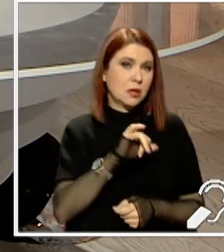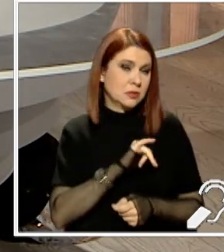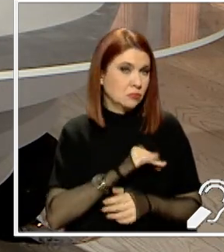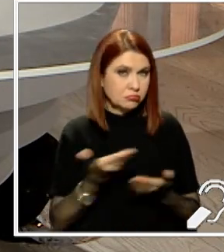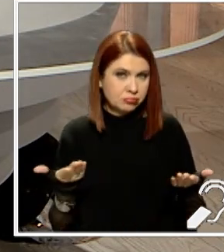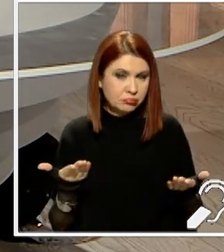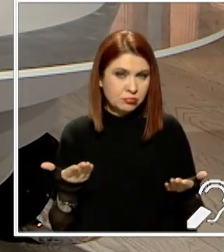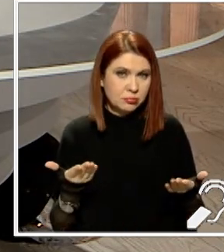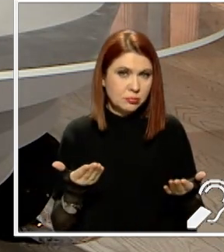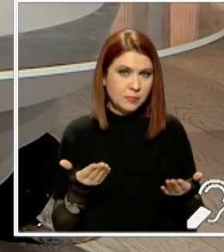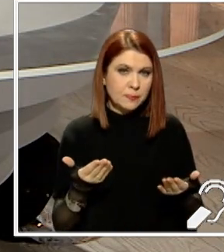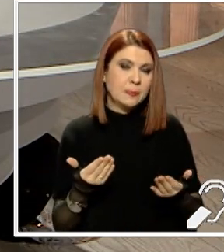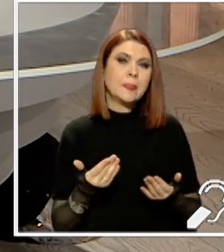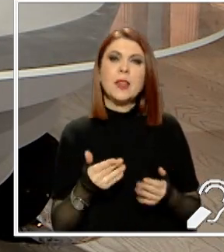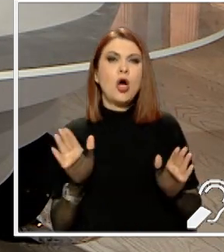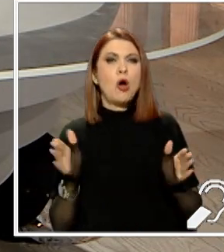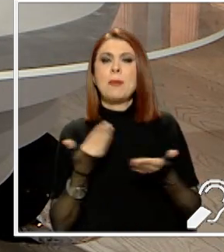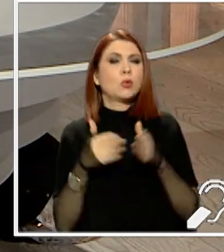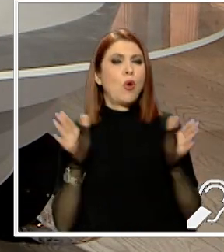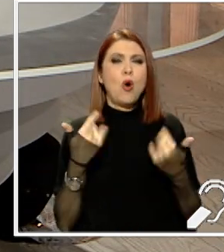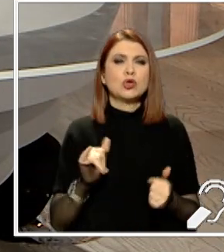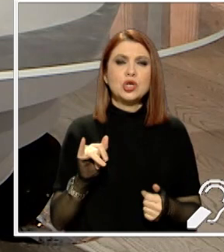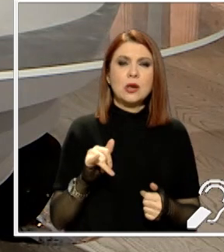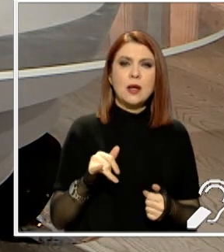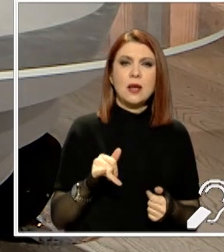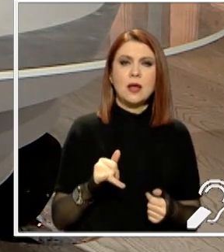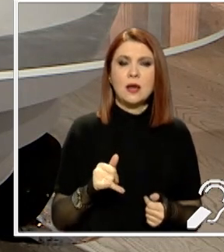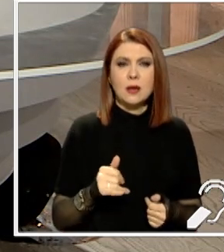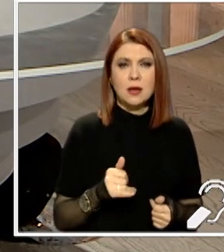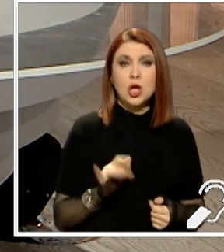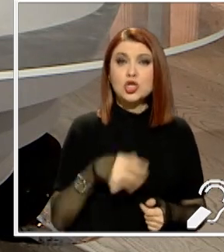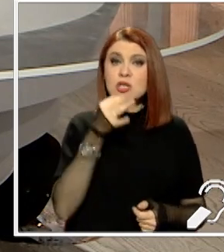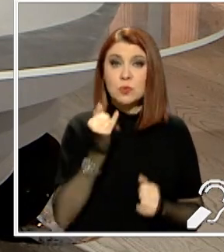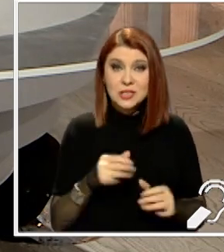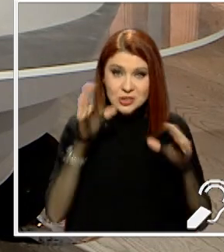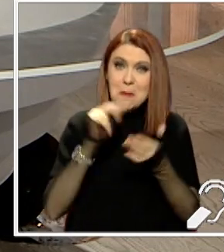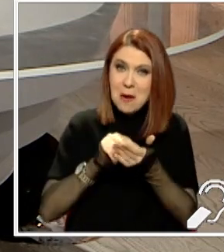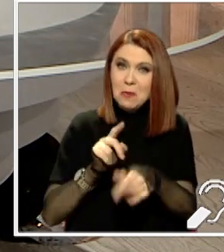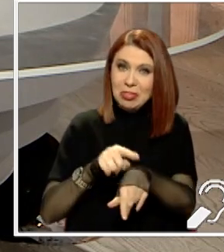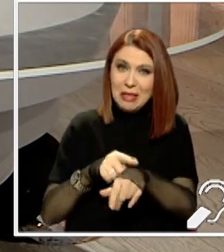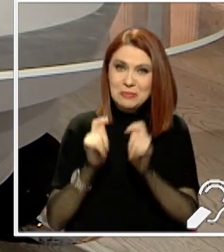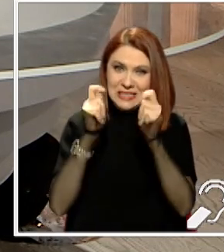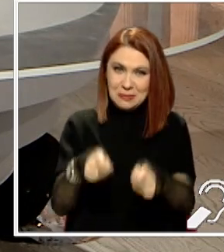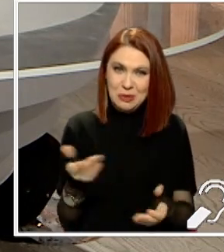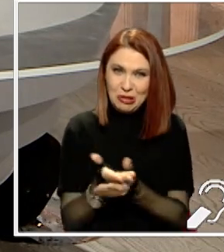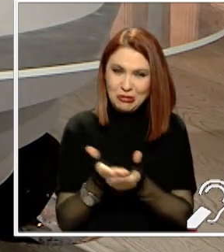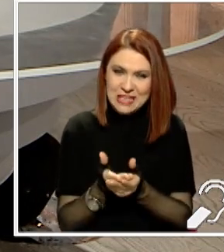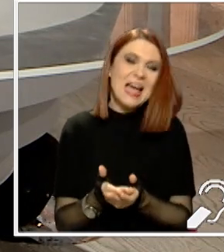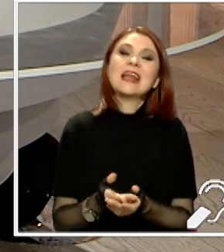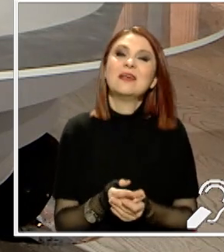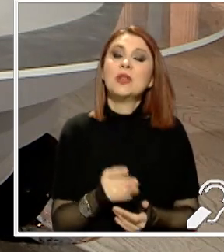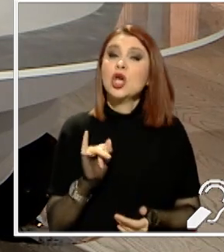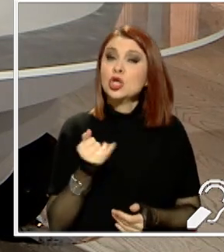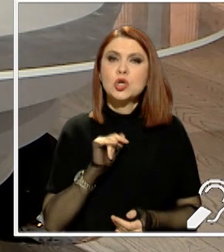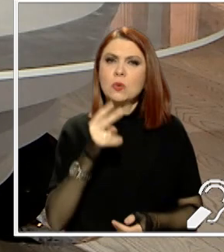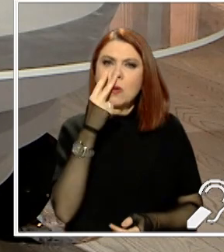interesați. Deci, pentru oricine sună interesant ceea ce spun în seara asta, mai e încă puțin timp. Exact. Da, mai e încă timp. Și